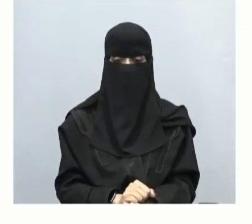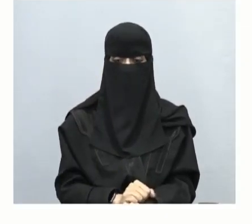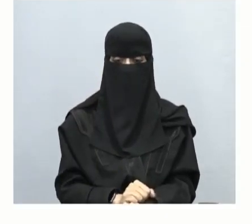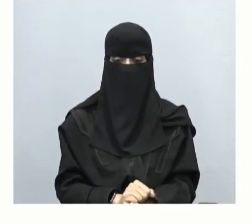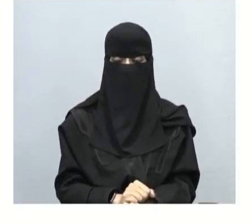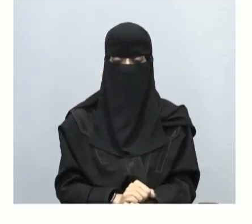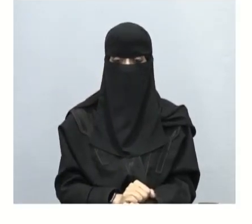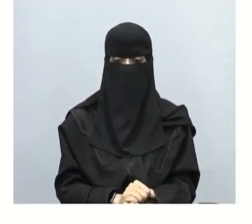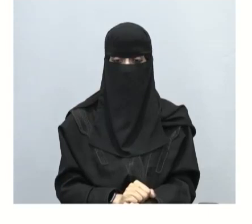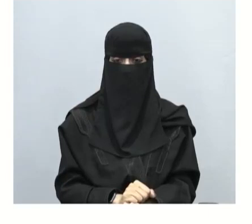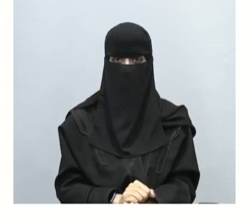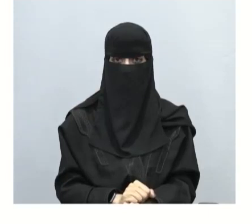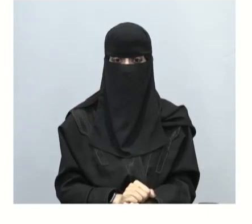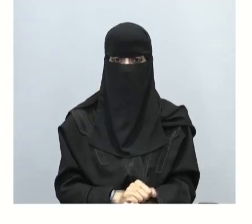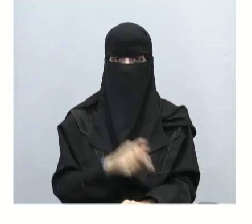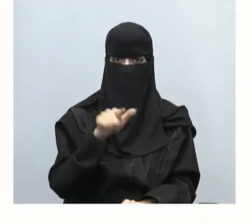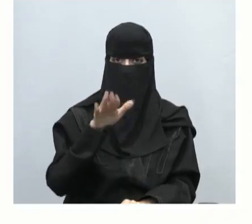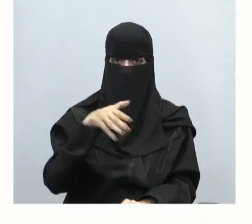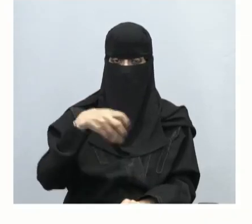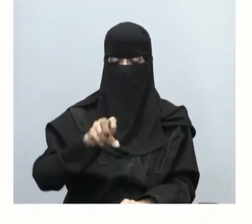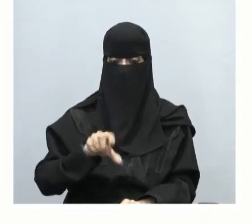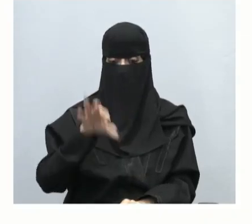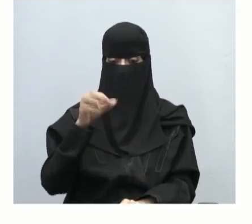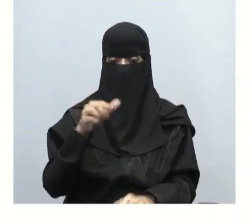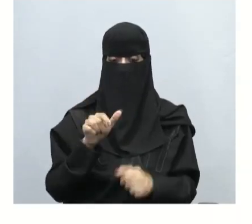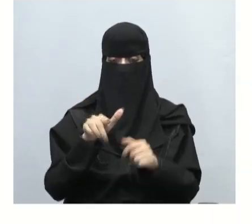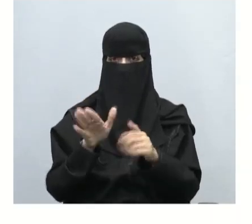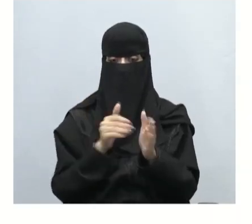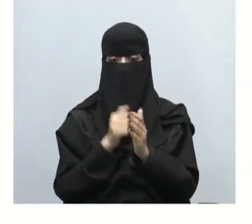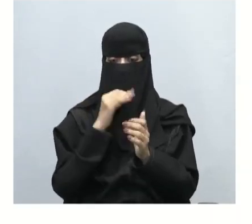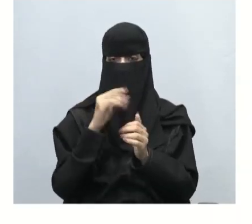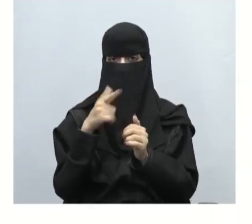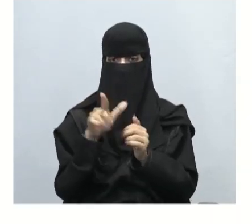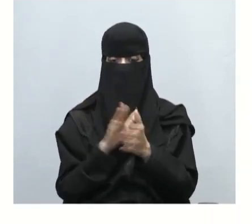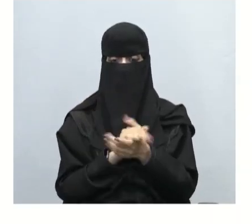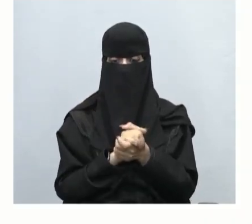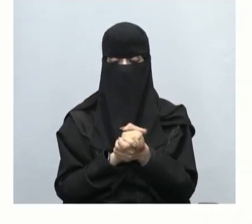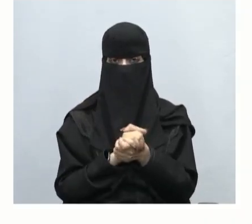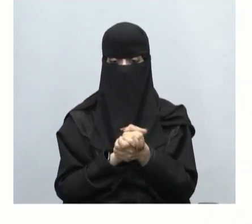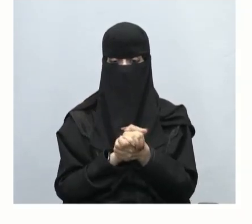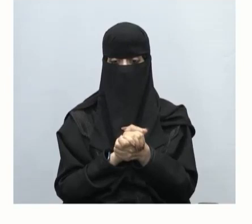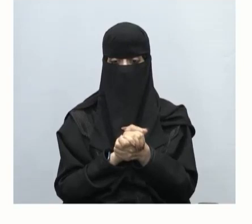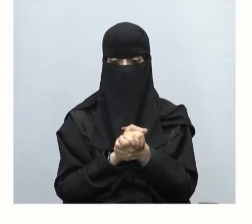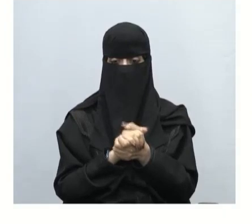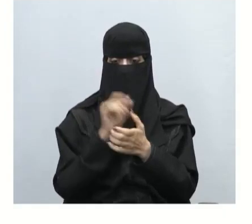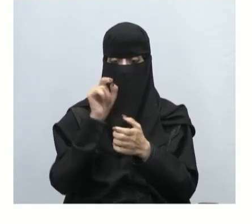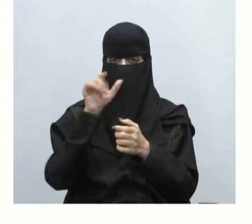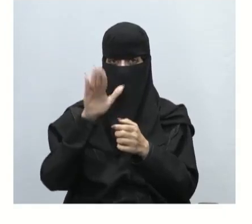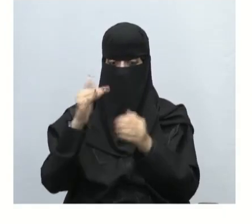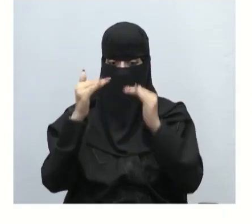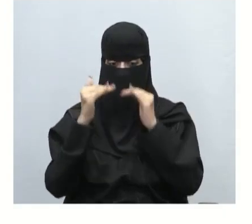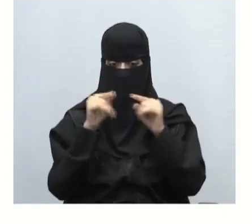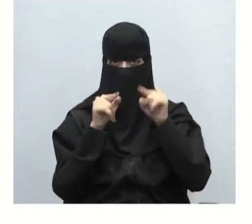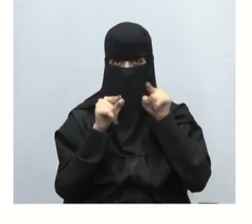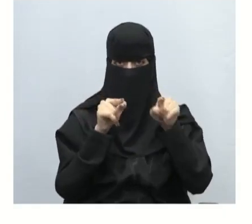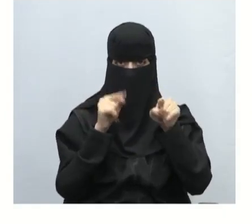مترا ايضا في القسمه الاول من اختيار من متعدد اختر الاجابه الصحيحه السؤال